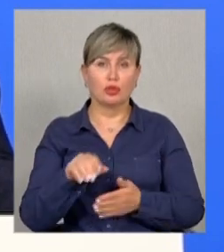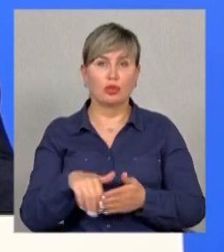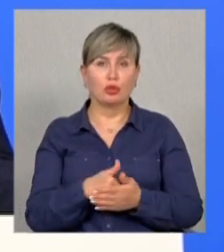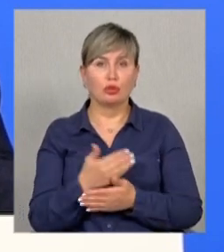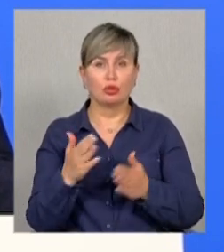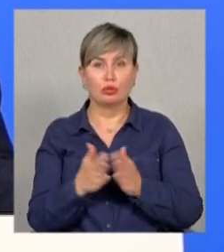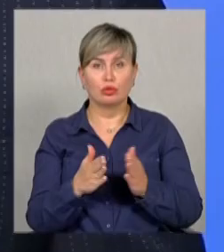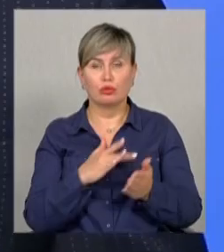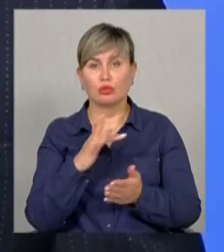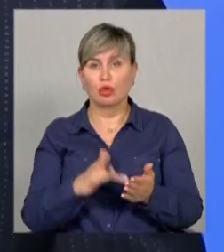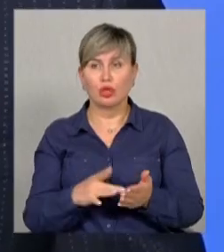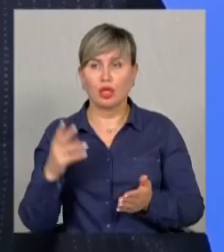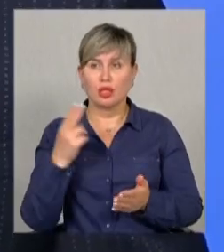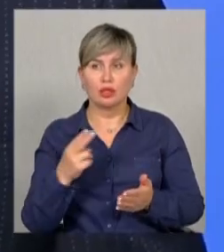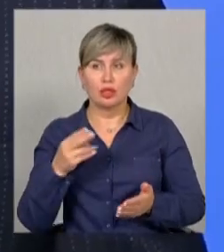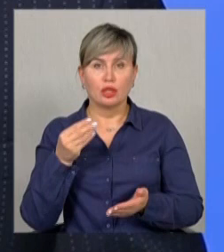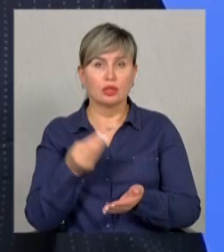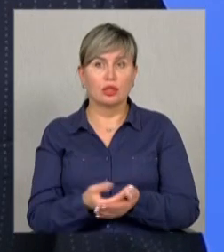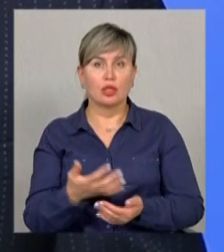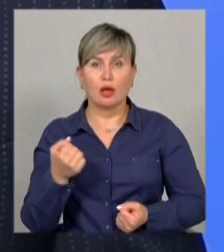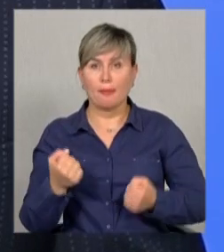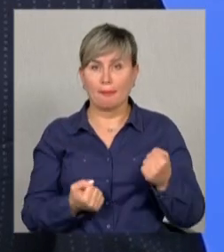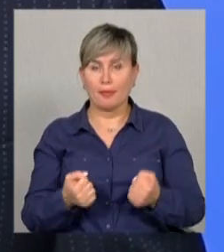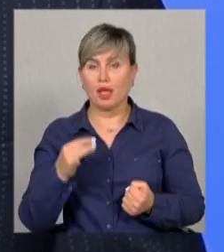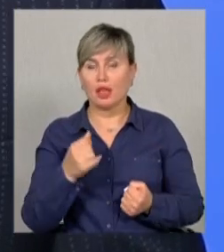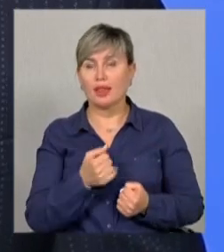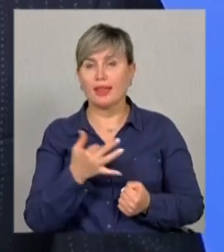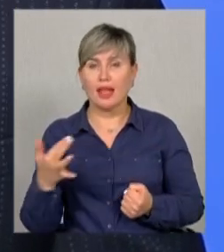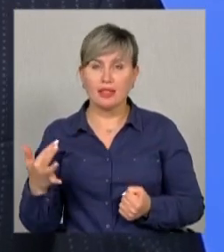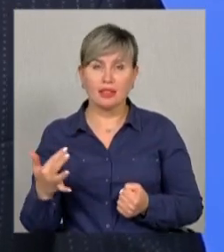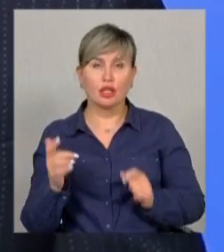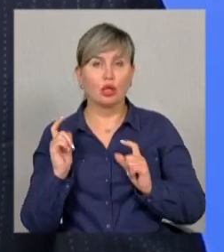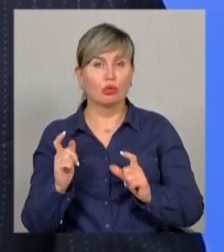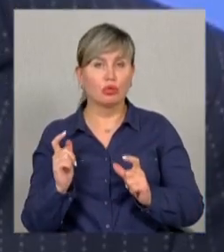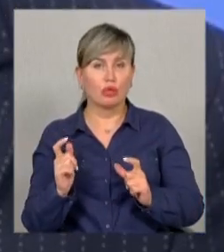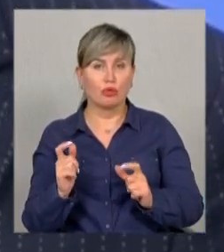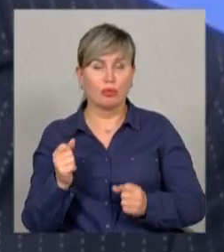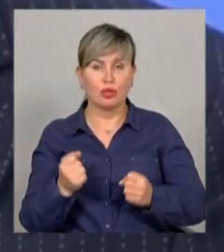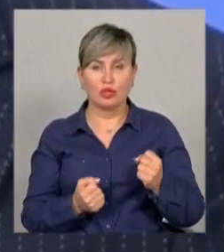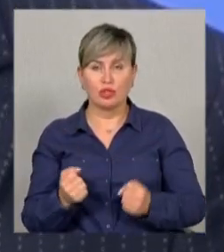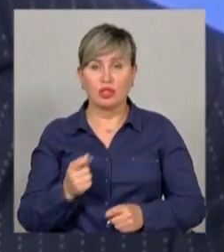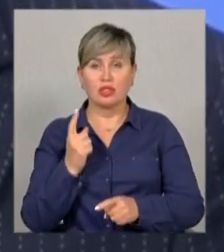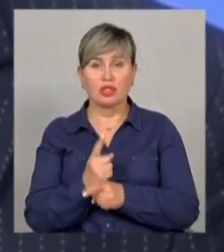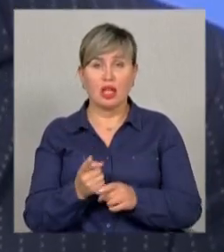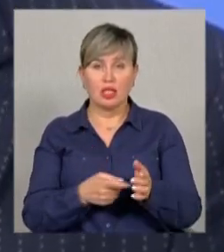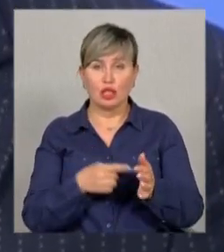дома в городе Астане, дорогостоящей автомашины и нескольких единиц грузовой техники. Санкции